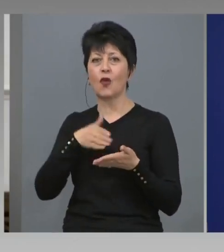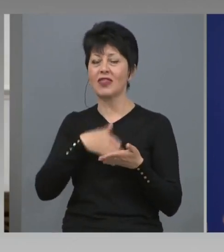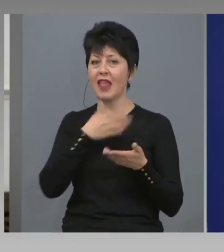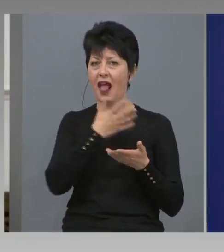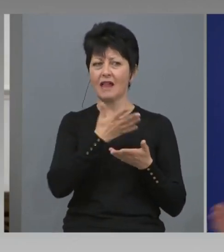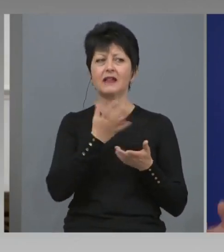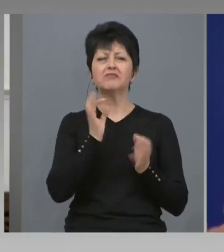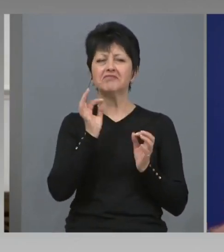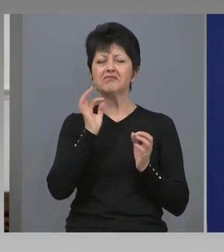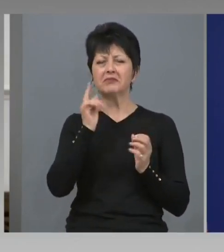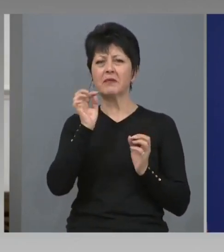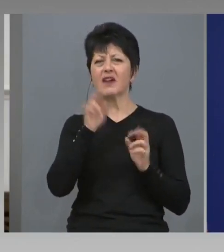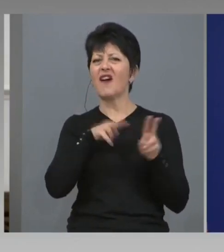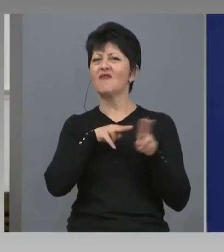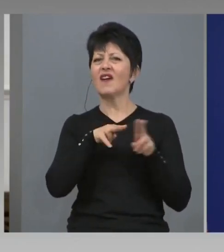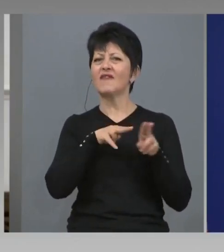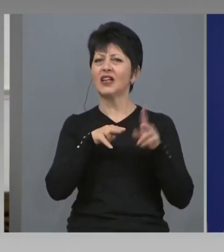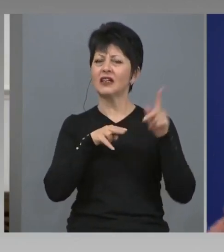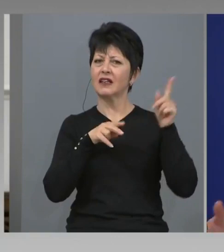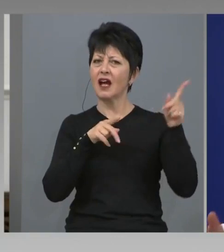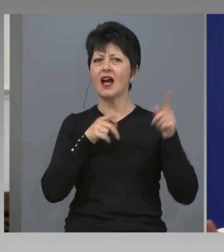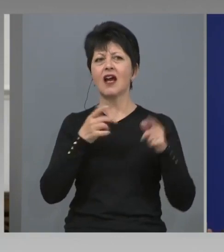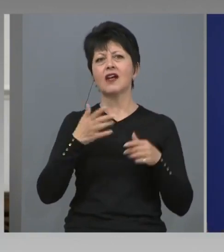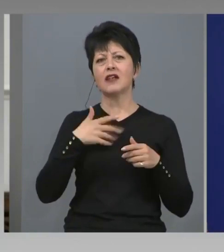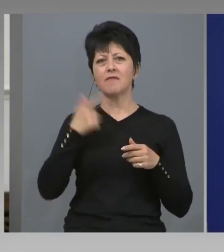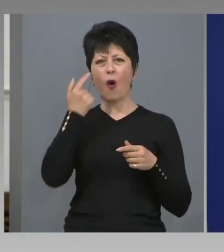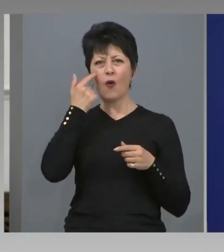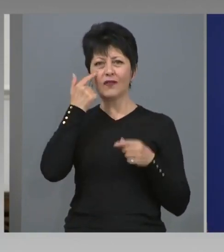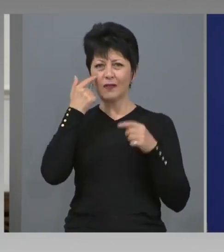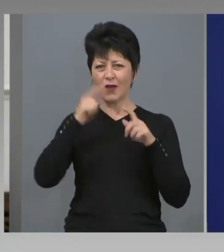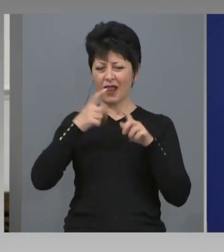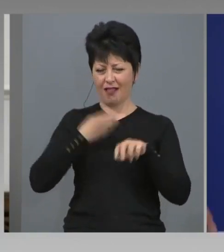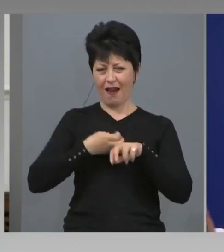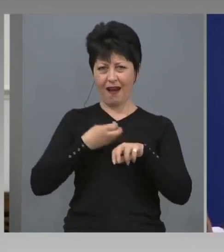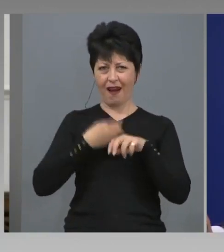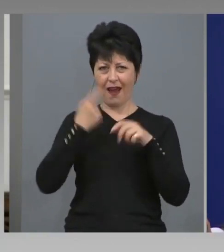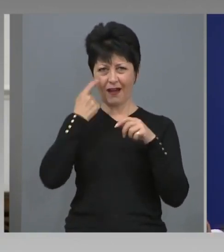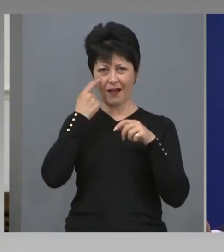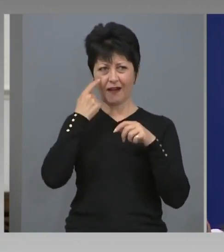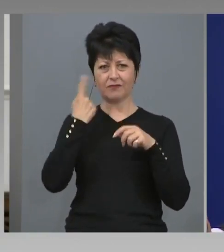по памет цитирам, има един офталмолог, дерматолог и друг